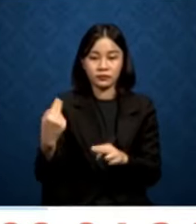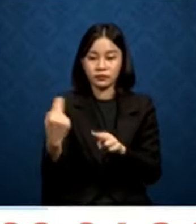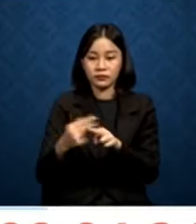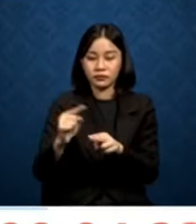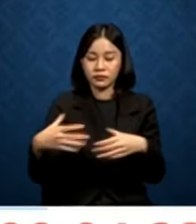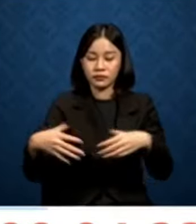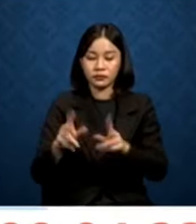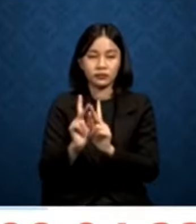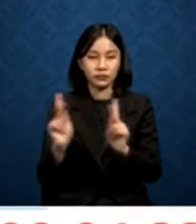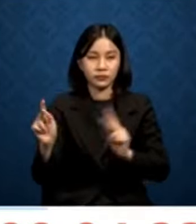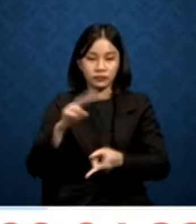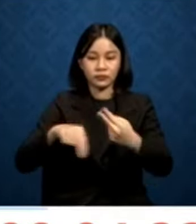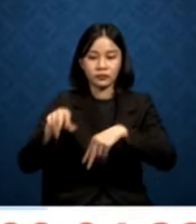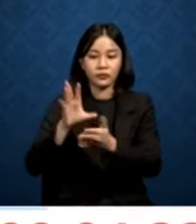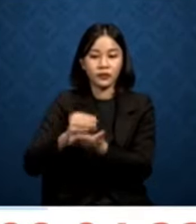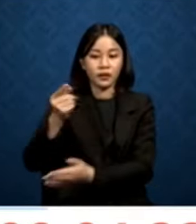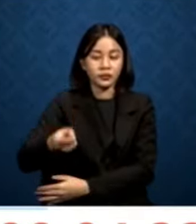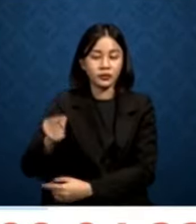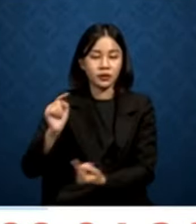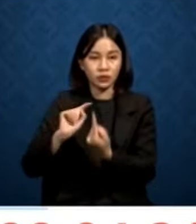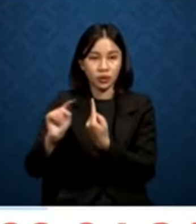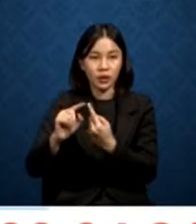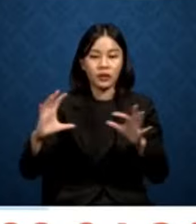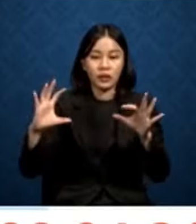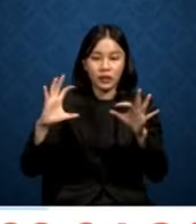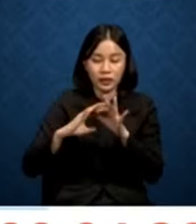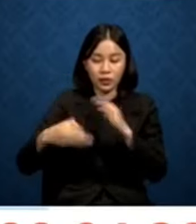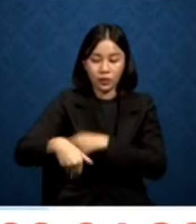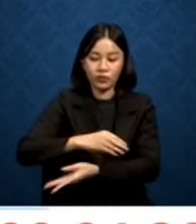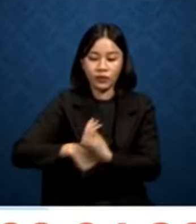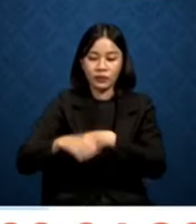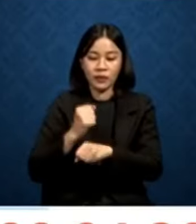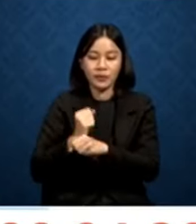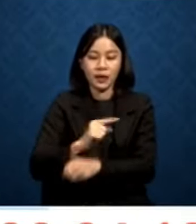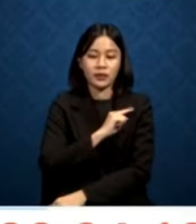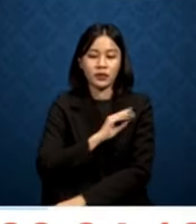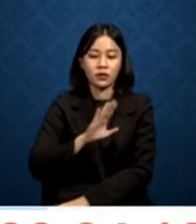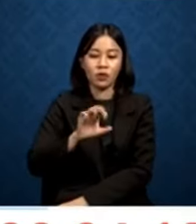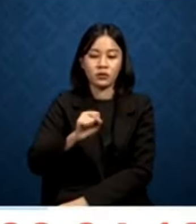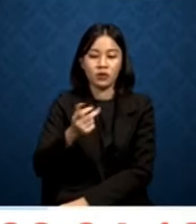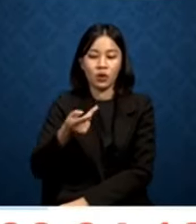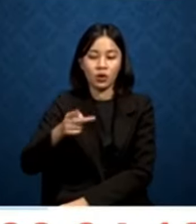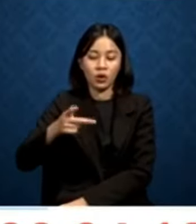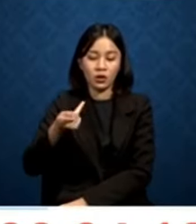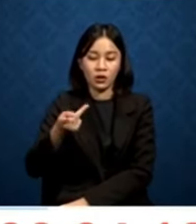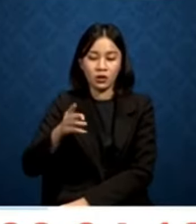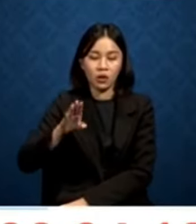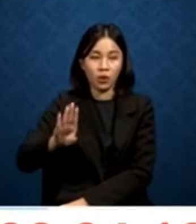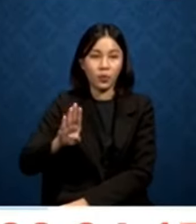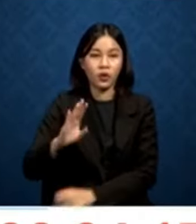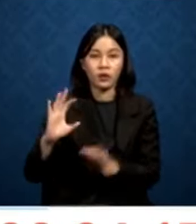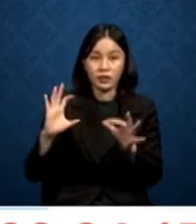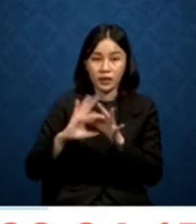คณะกรรมการตร cider occ.เกี่ยวกับการปิดสข สำหงงานคณะกรรมกาคลข ผบิพกสถา